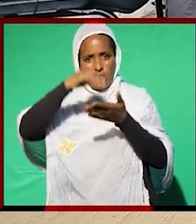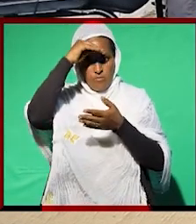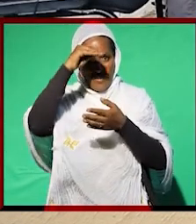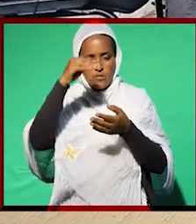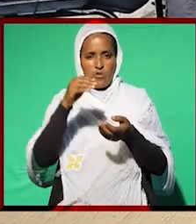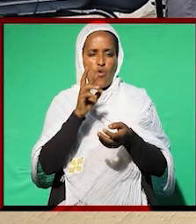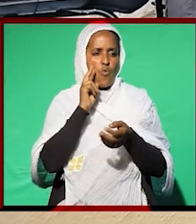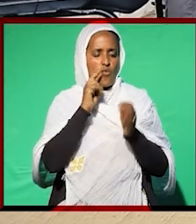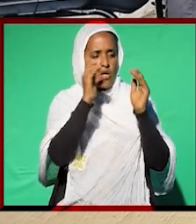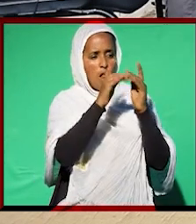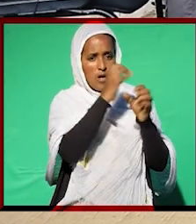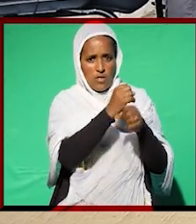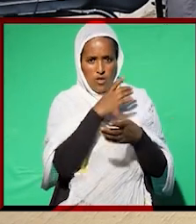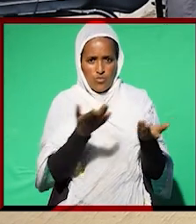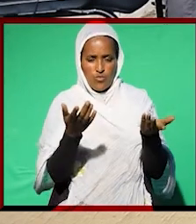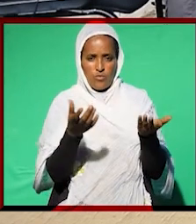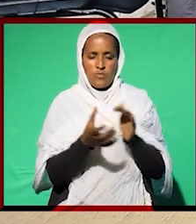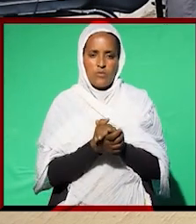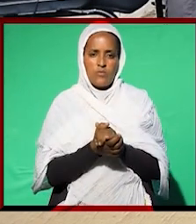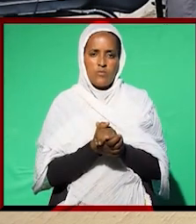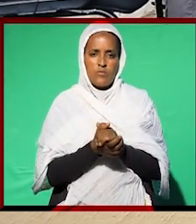ትምህርት ተቋማት ተማሪዎች እኮ ሆቴል አልጋ እንዳይዙ